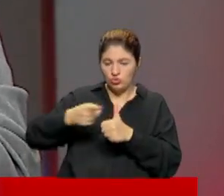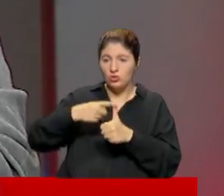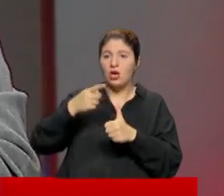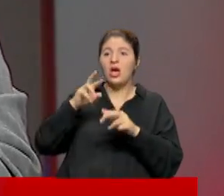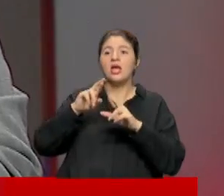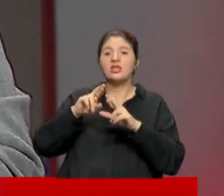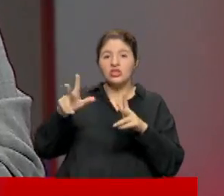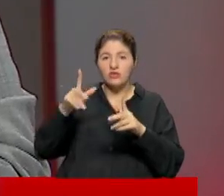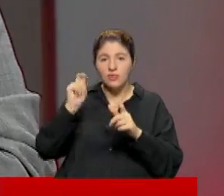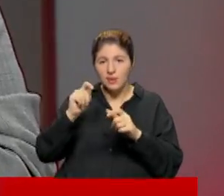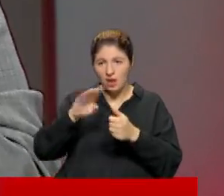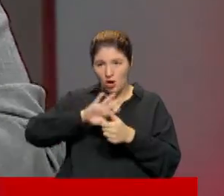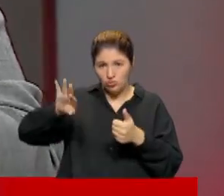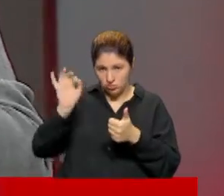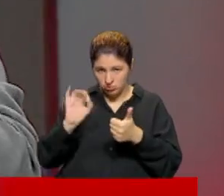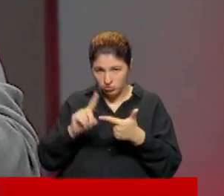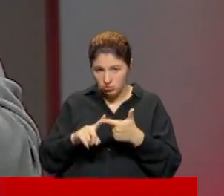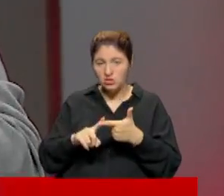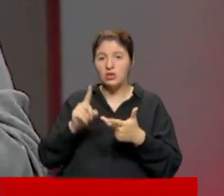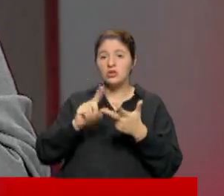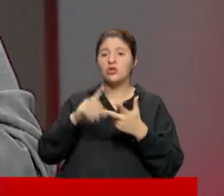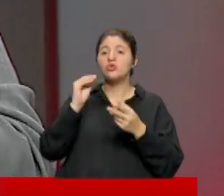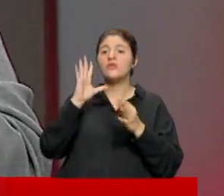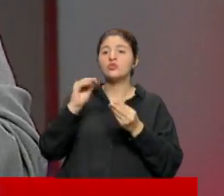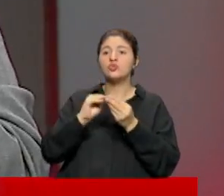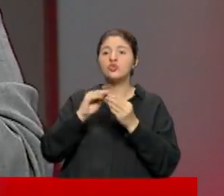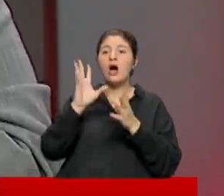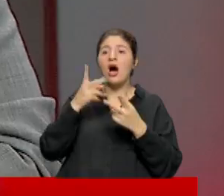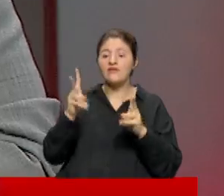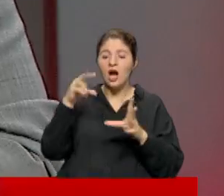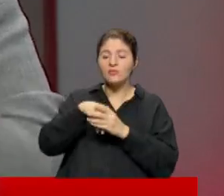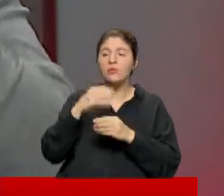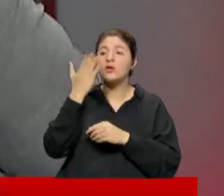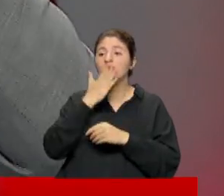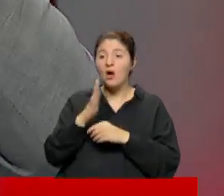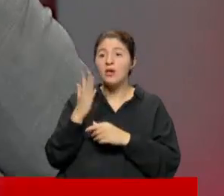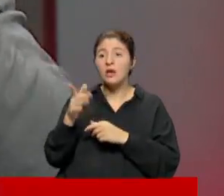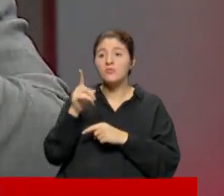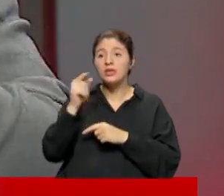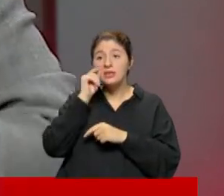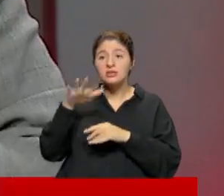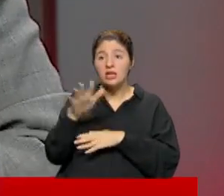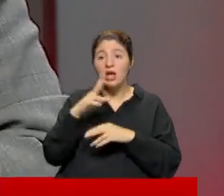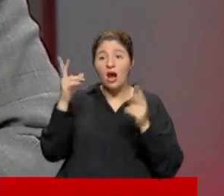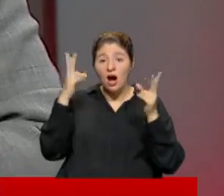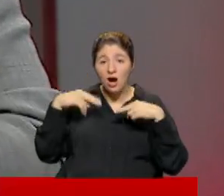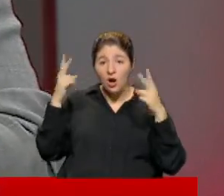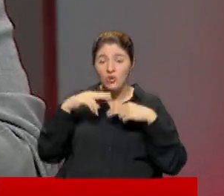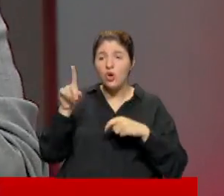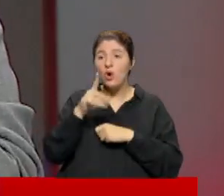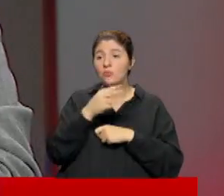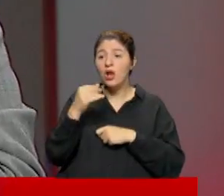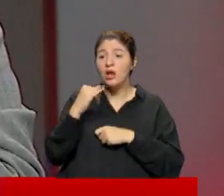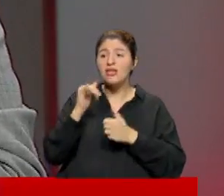tecavüzcüyü ayırıyorsun değil mi birçok suçları zaten af kapsamına almıyorsun Yahu bu insanlar ağlıyor 10